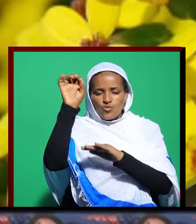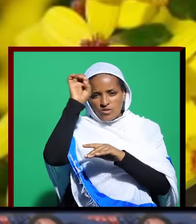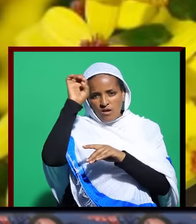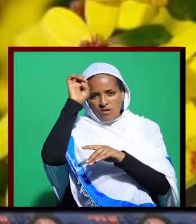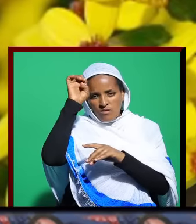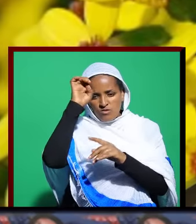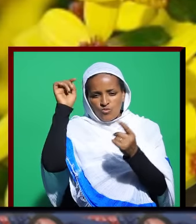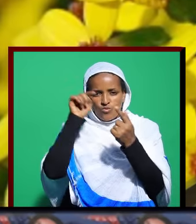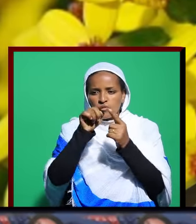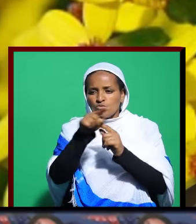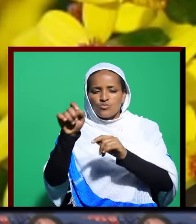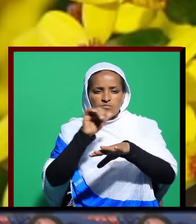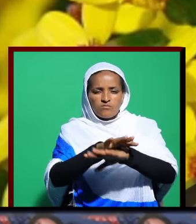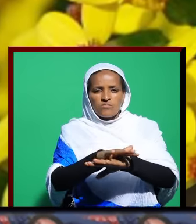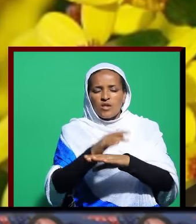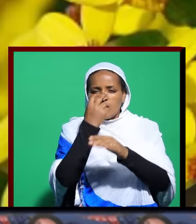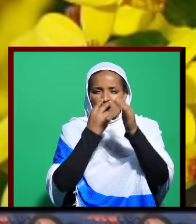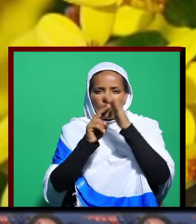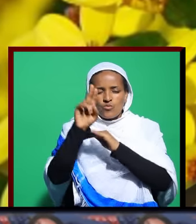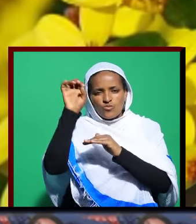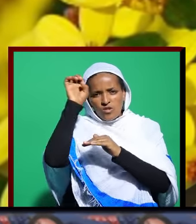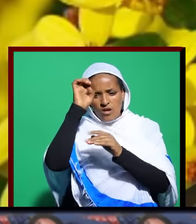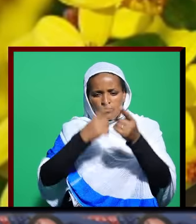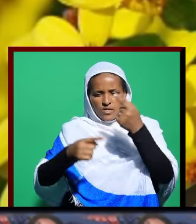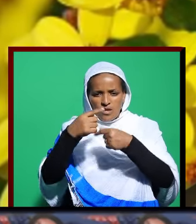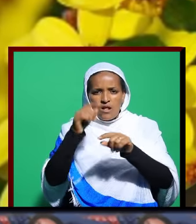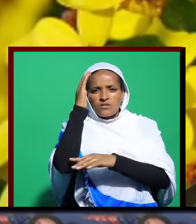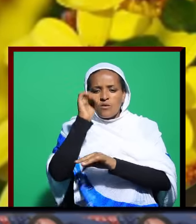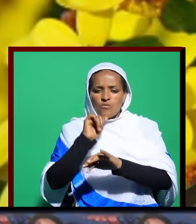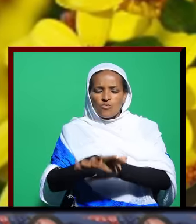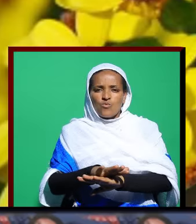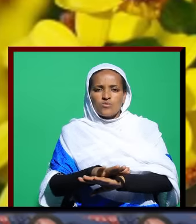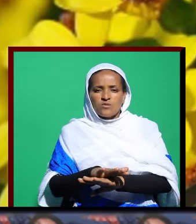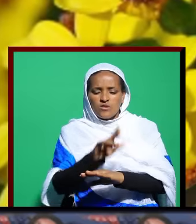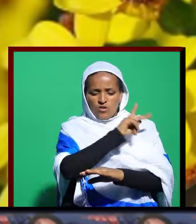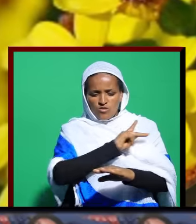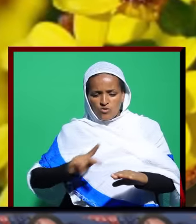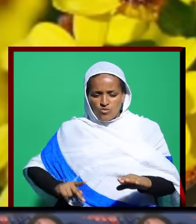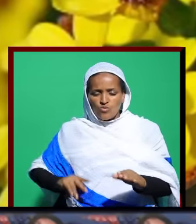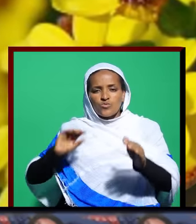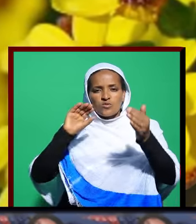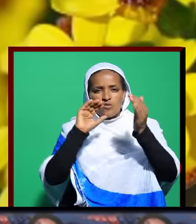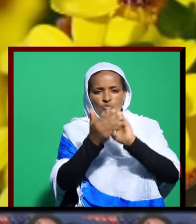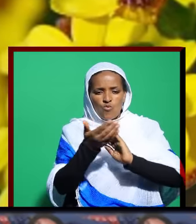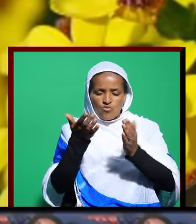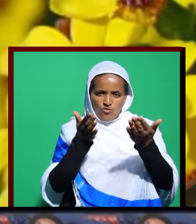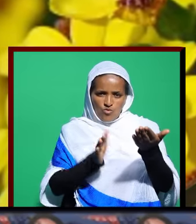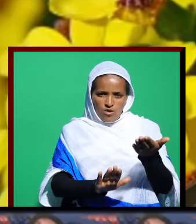ነቢዩ ኢሳይያስ ወደ እሱ ተላከ። ነቢዩ ኢሳይያስ መጣና እግዚአብሔር ልኮት ነው ንጉሥ